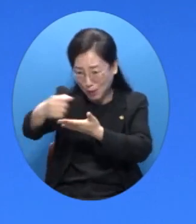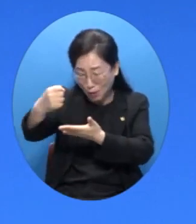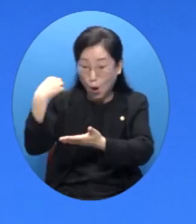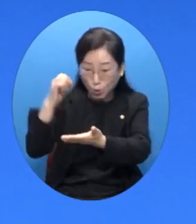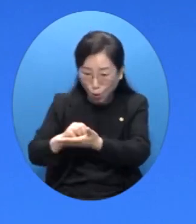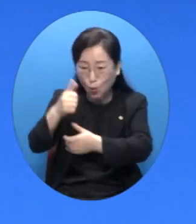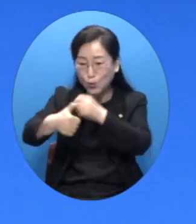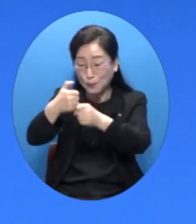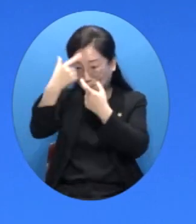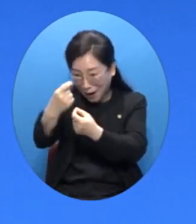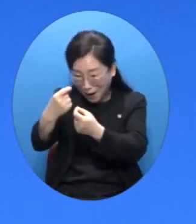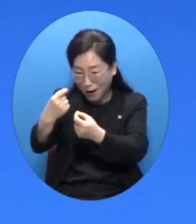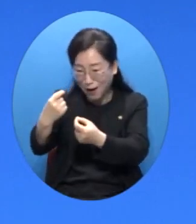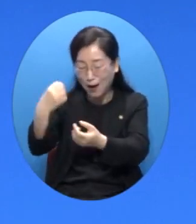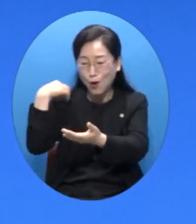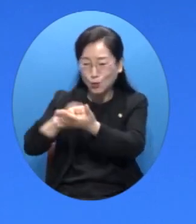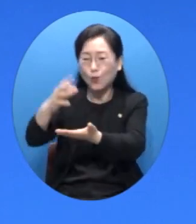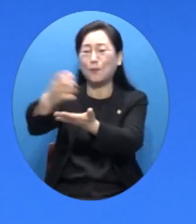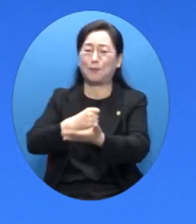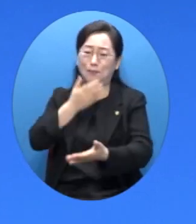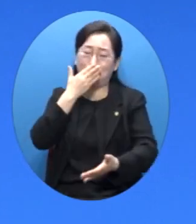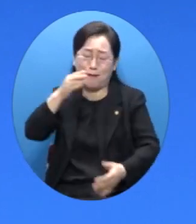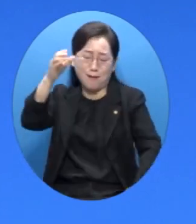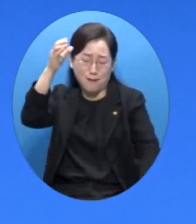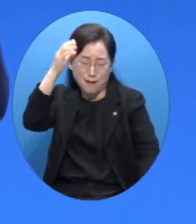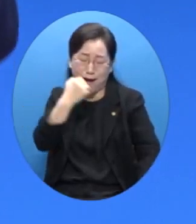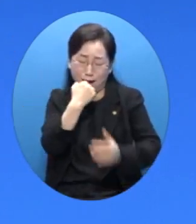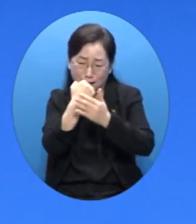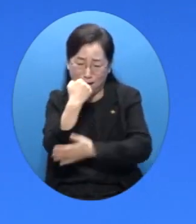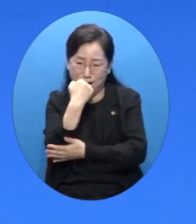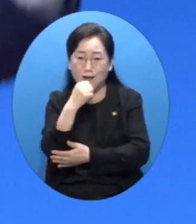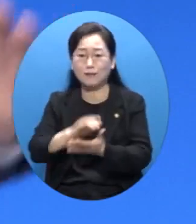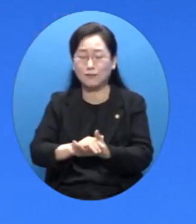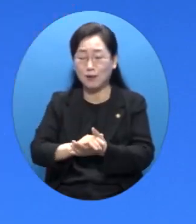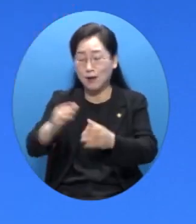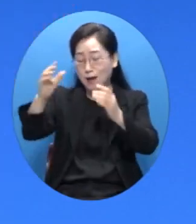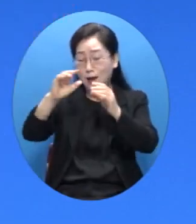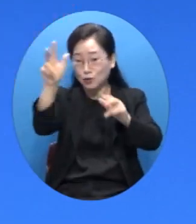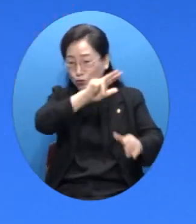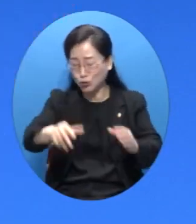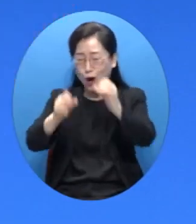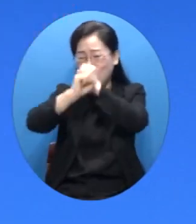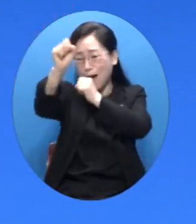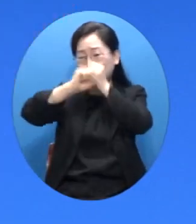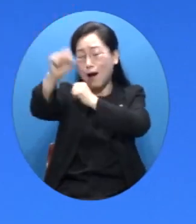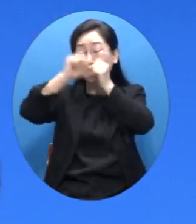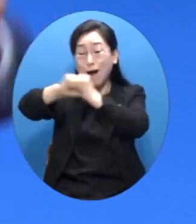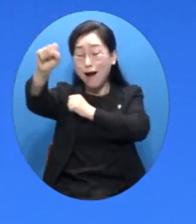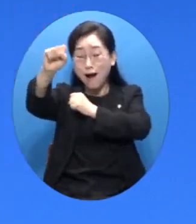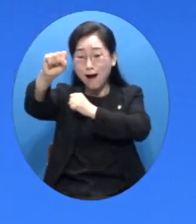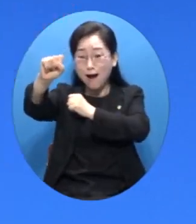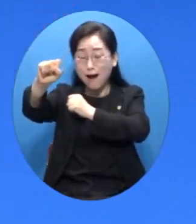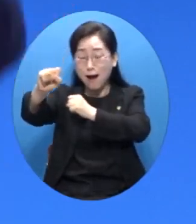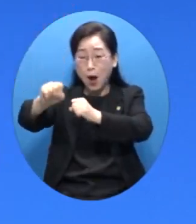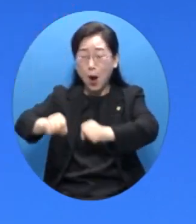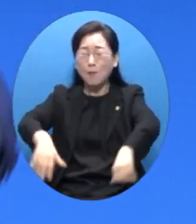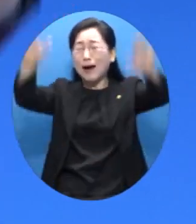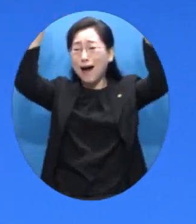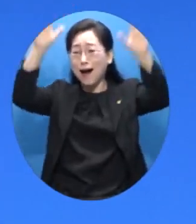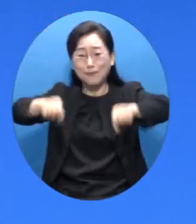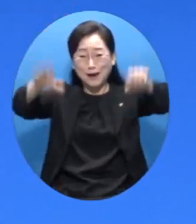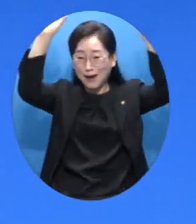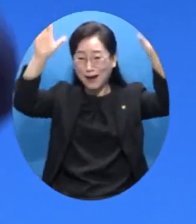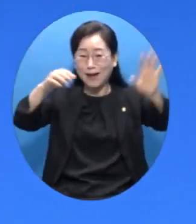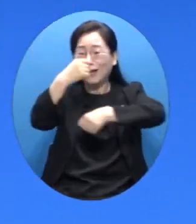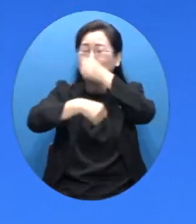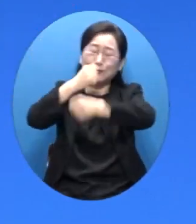오신 말을 학수고 대하며 기다리는 것입니다. 시내에서 나베 빠바 올려 퍼질 때 모두가 뛰쳐나와서 만세를 불렀습니다. 나는